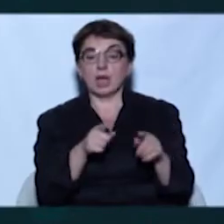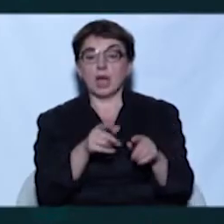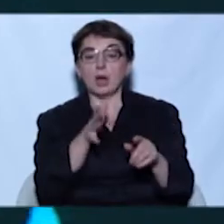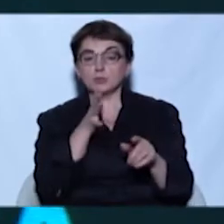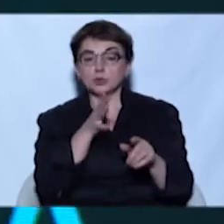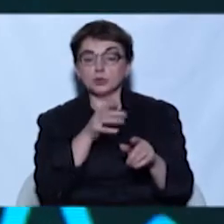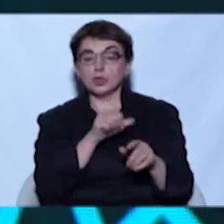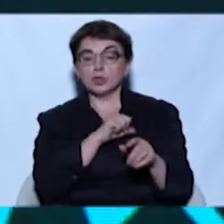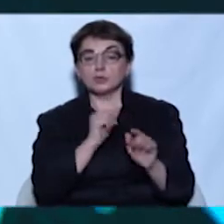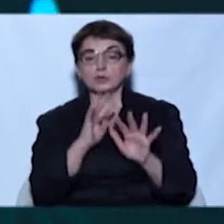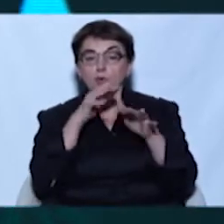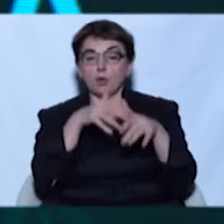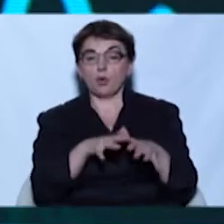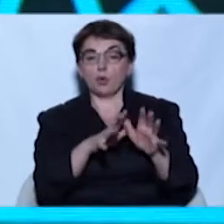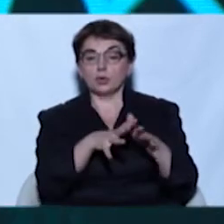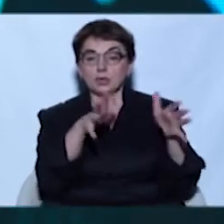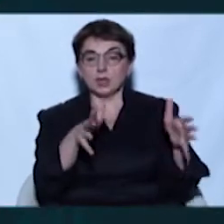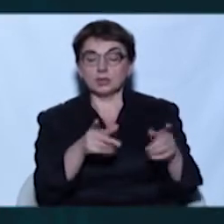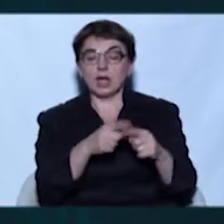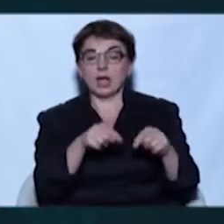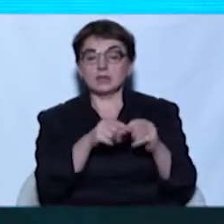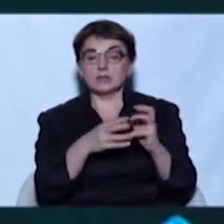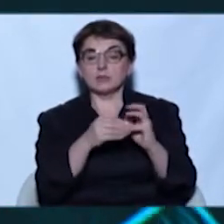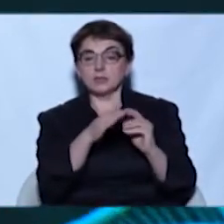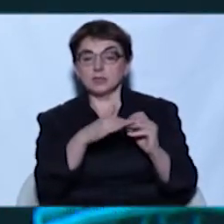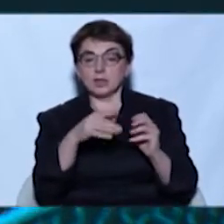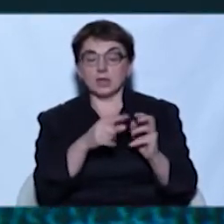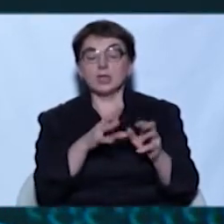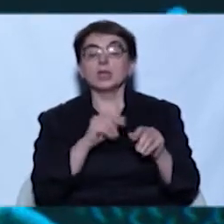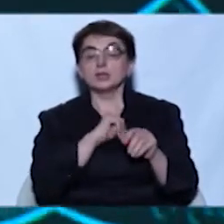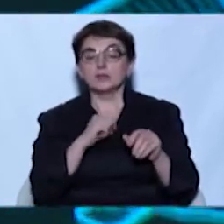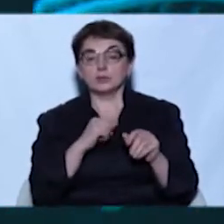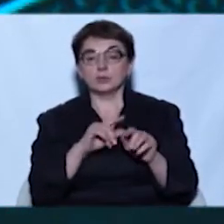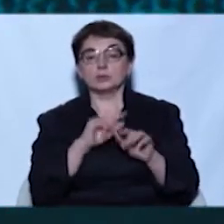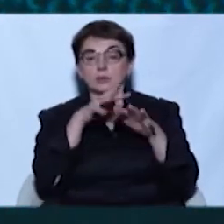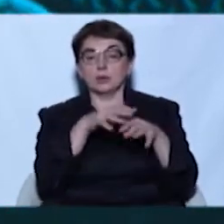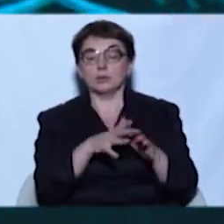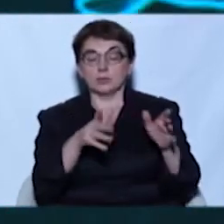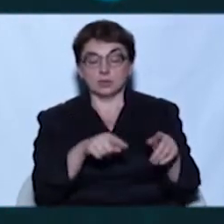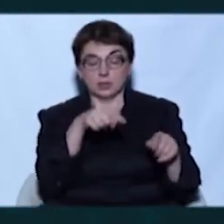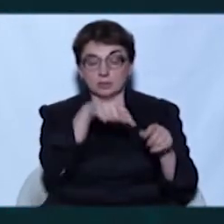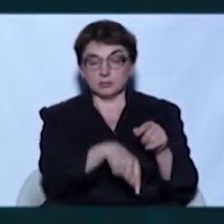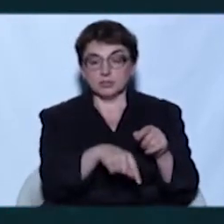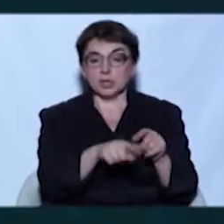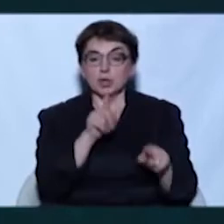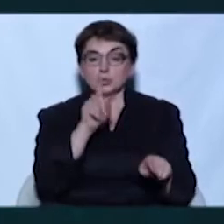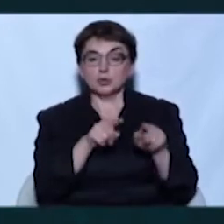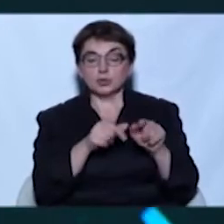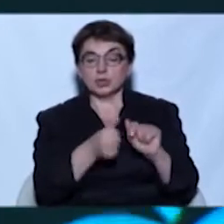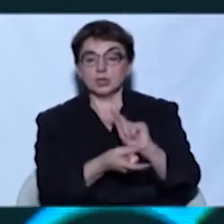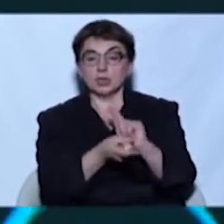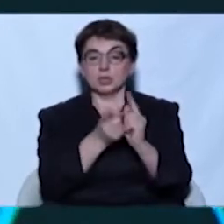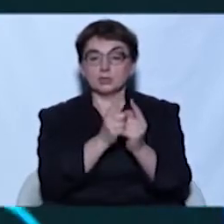დროს ოკეანის ან ხმელეთის ზედაპირი, ან ფსკერი ოკეანის, ან დიდდება, ან იცვლის